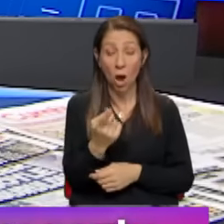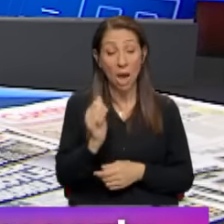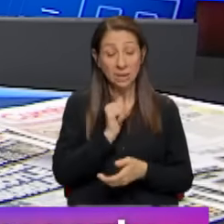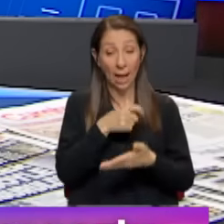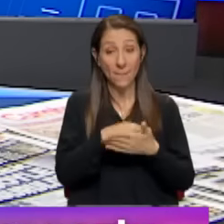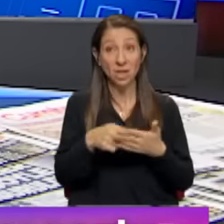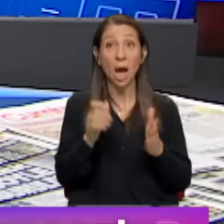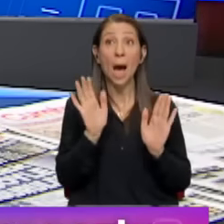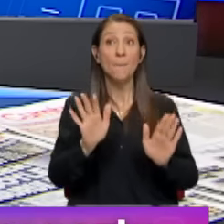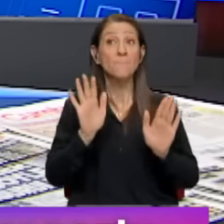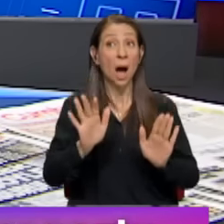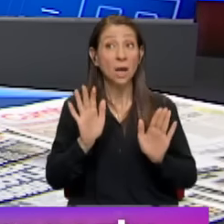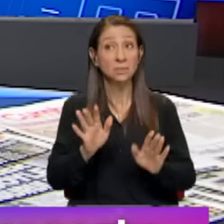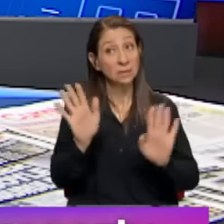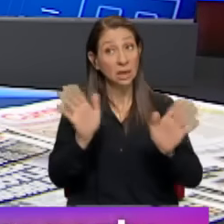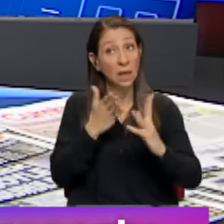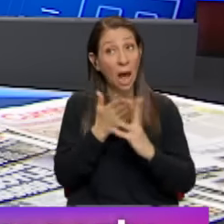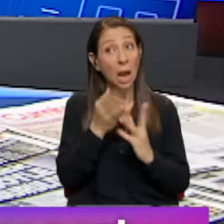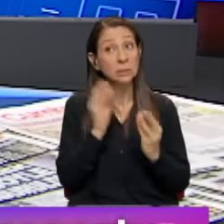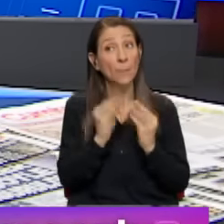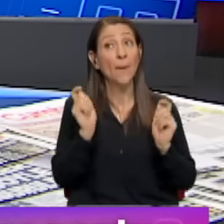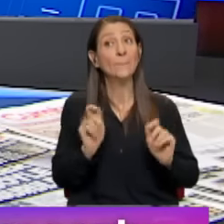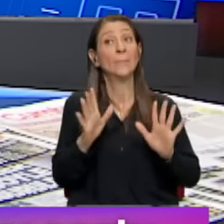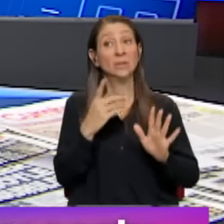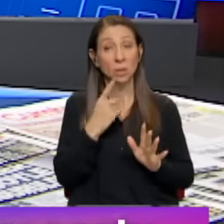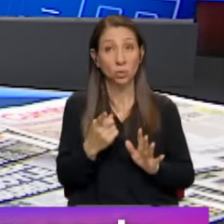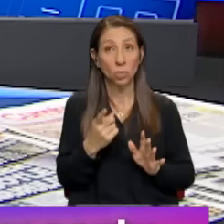Asgari ücretliye aman sakın ara zam yapmayın deniliyor.